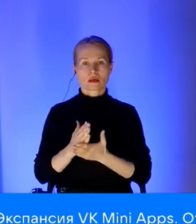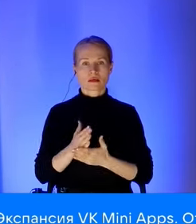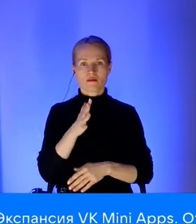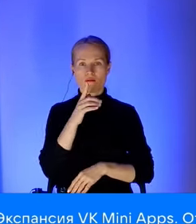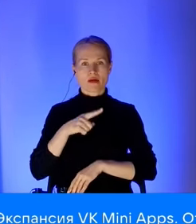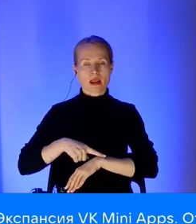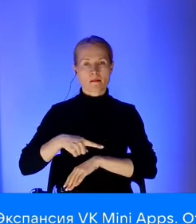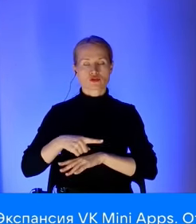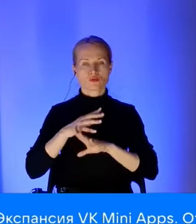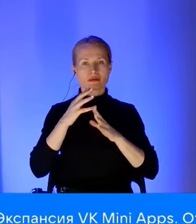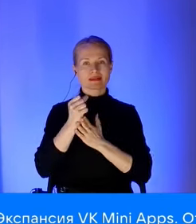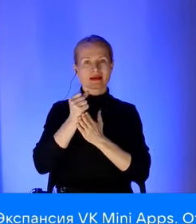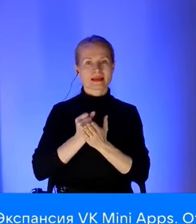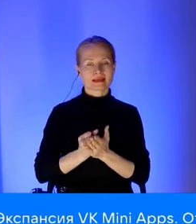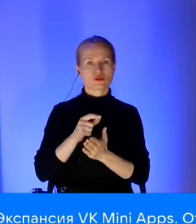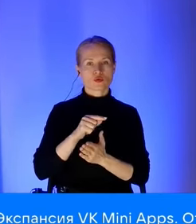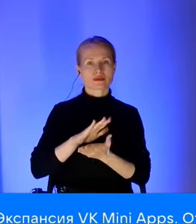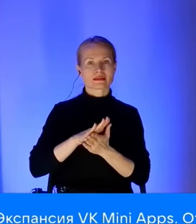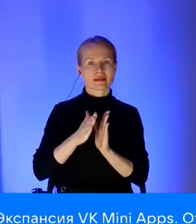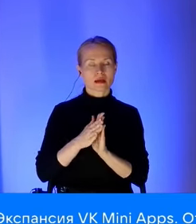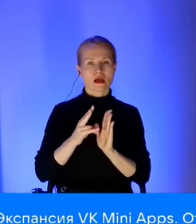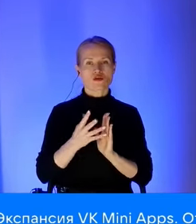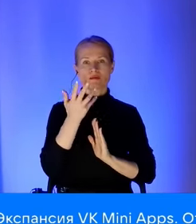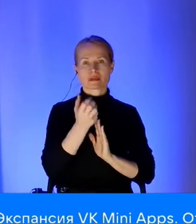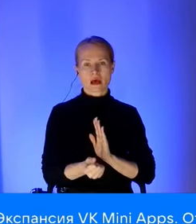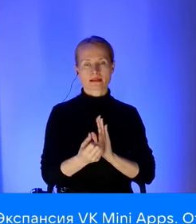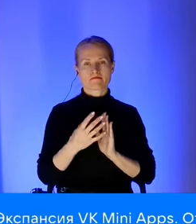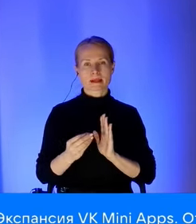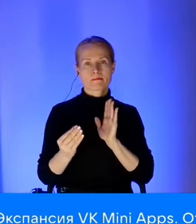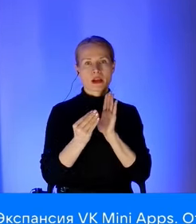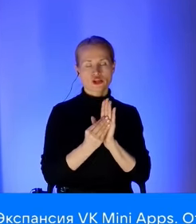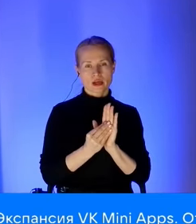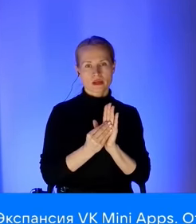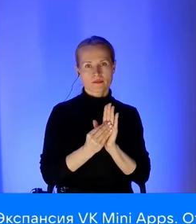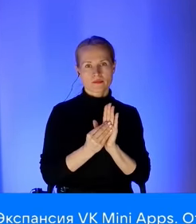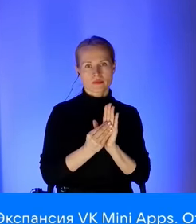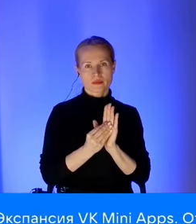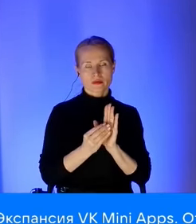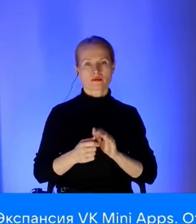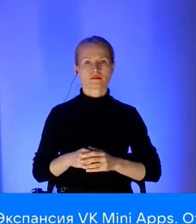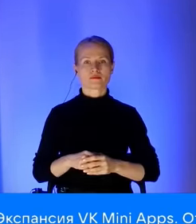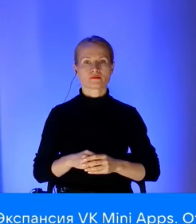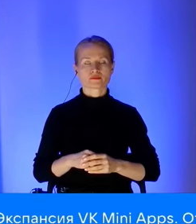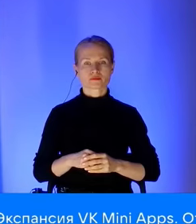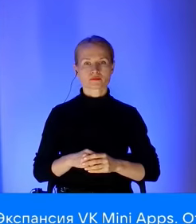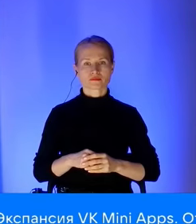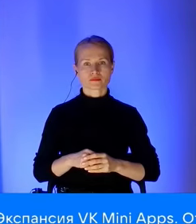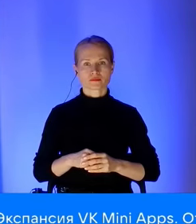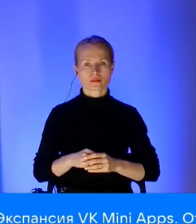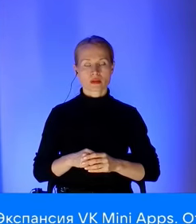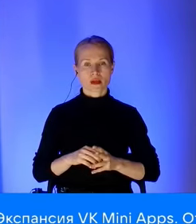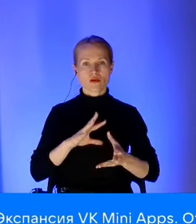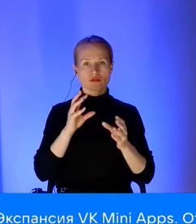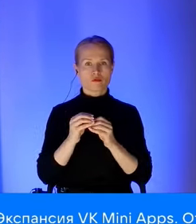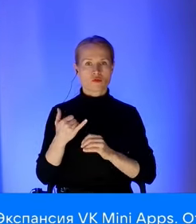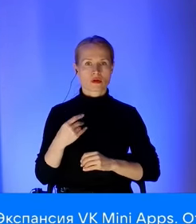время, допустим, чтобы сохранить состояние интерфейса, сохранить какие-то данные до того, как мы убьем процесс. Всего у